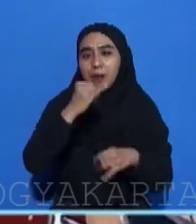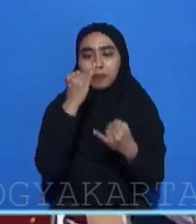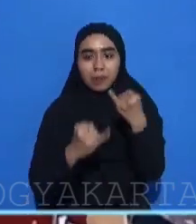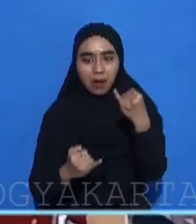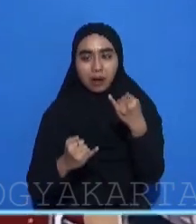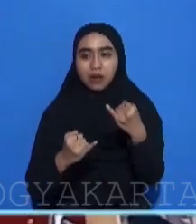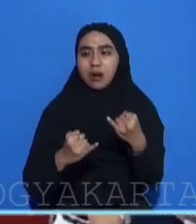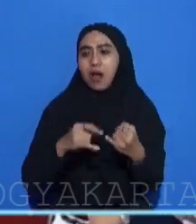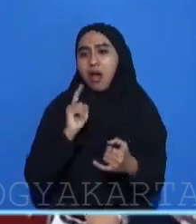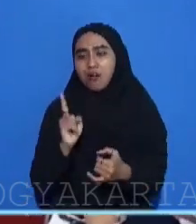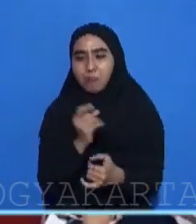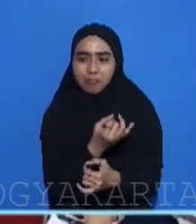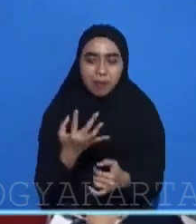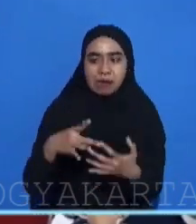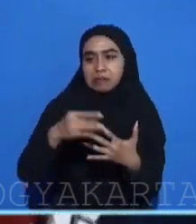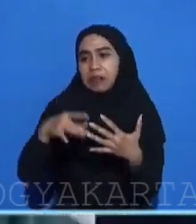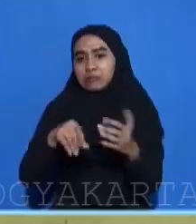sudah tidak bisa diolah lagi di level masyarakat